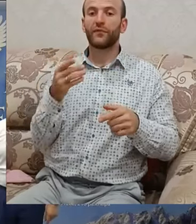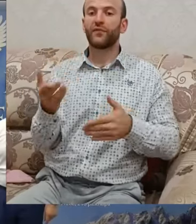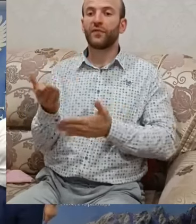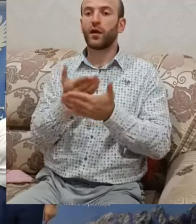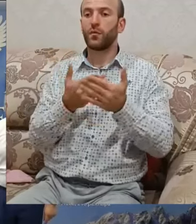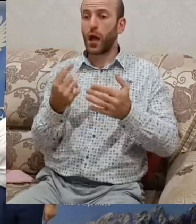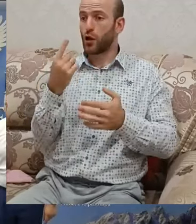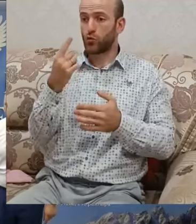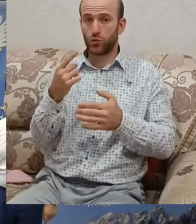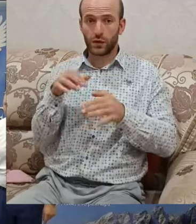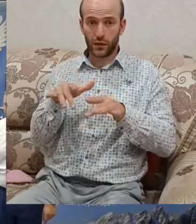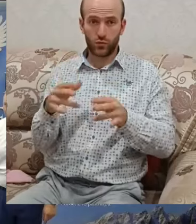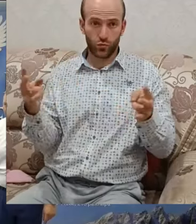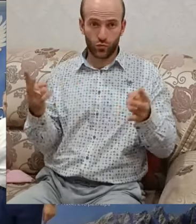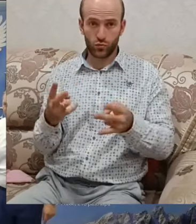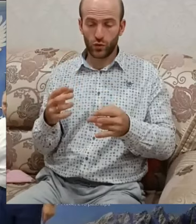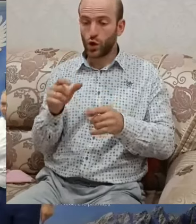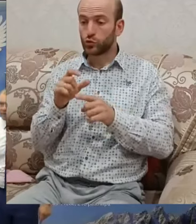časa.